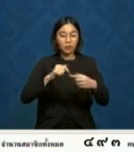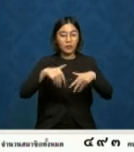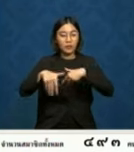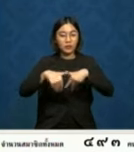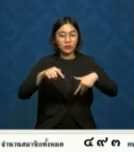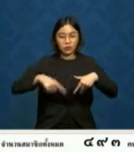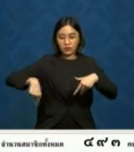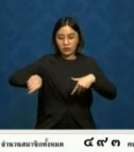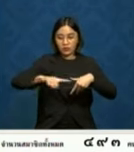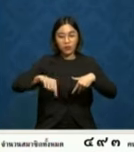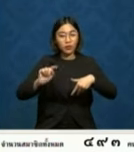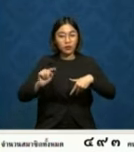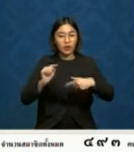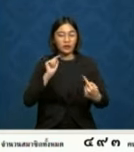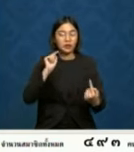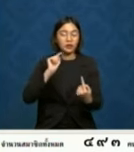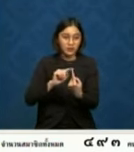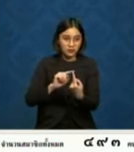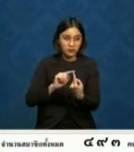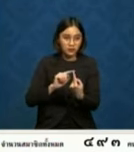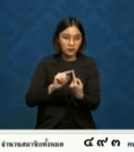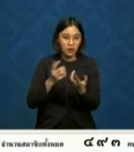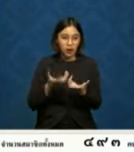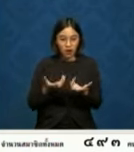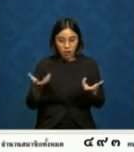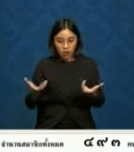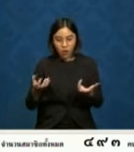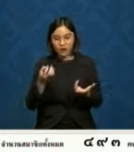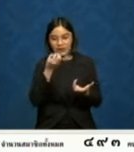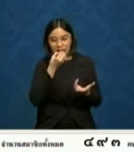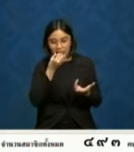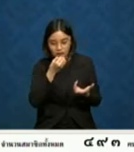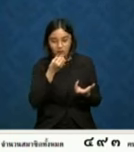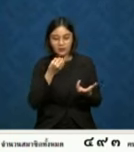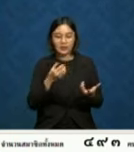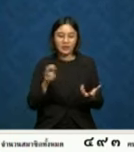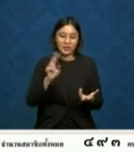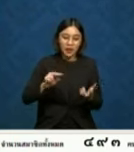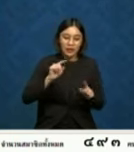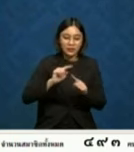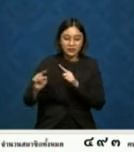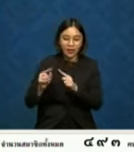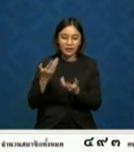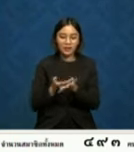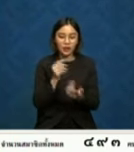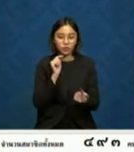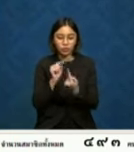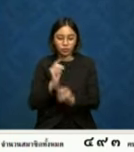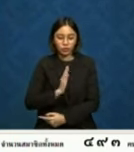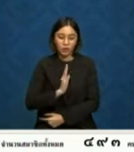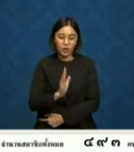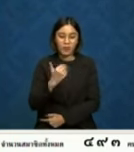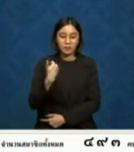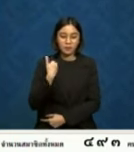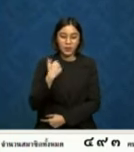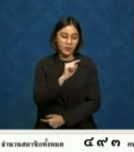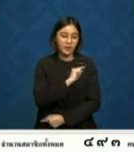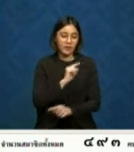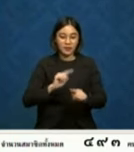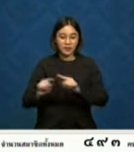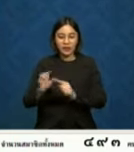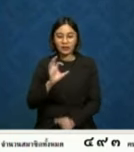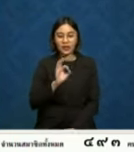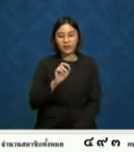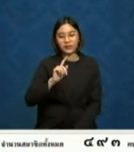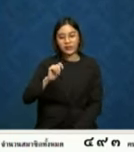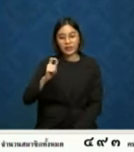ประชาชนเนี่ยสามารถเข้าถึงสินค้าอุปโภคบริโภคในราคาที่มีความเหมาะสมและเป็นธรรมนะครับในในภารกิจอื่นๆเรื่องของ